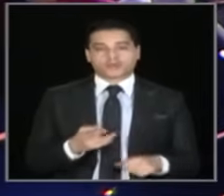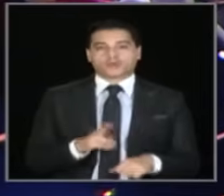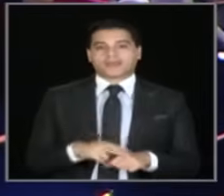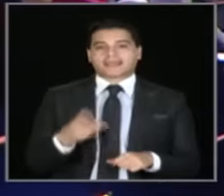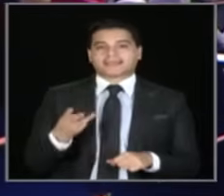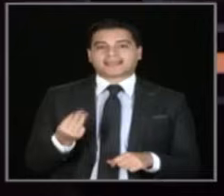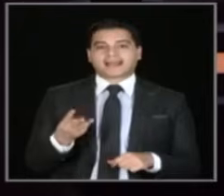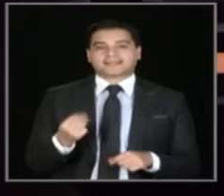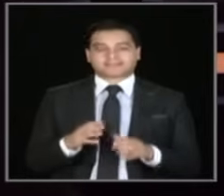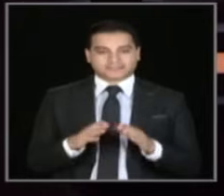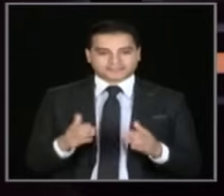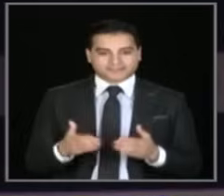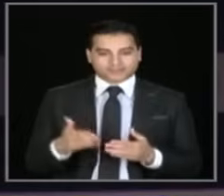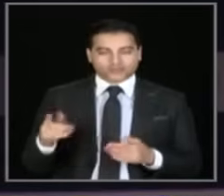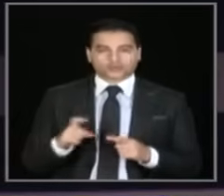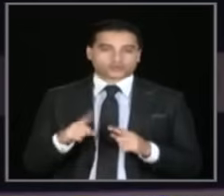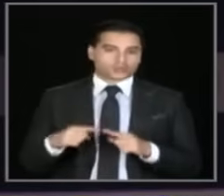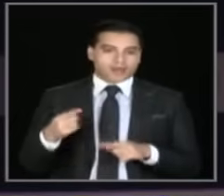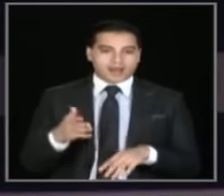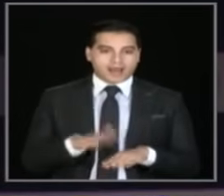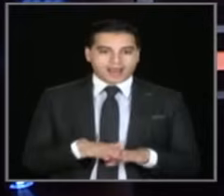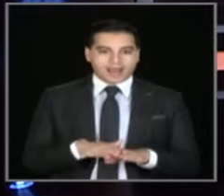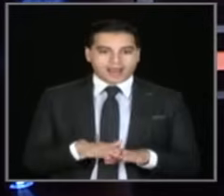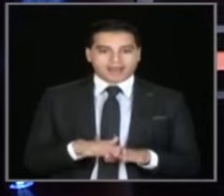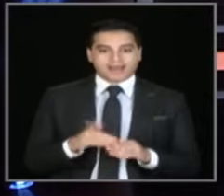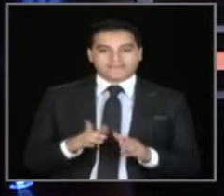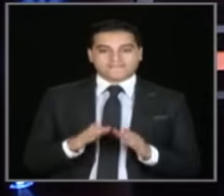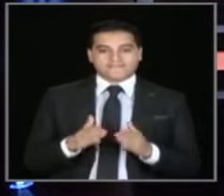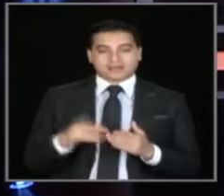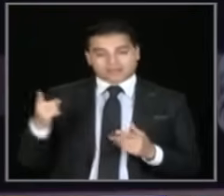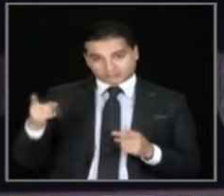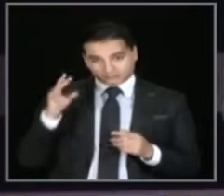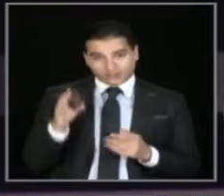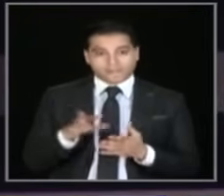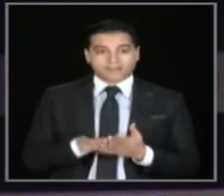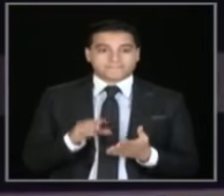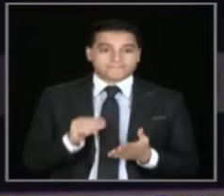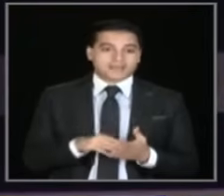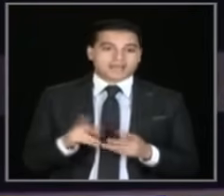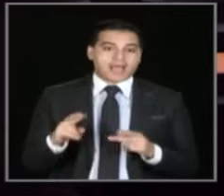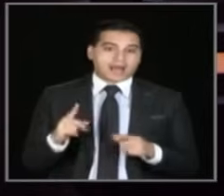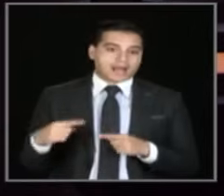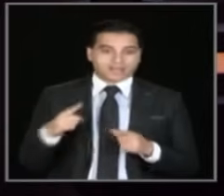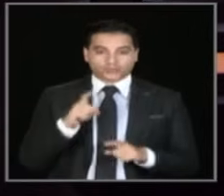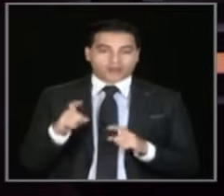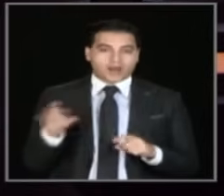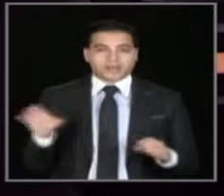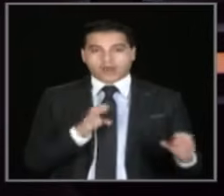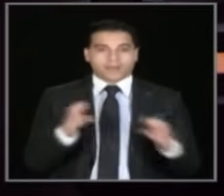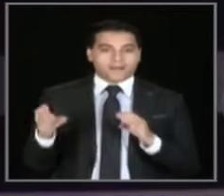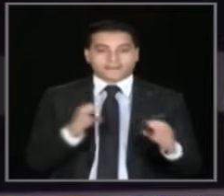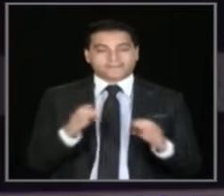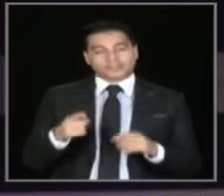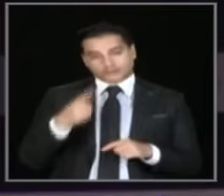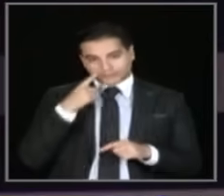30 تايجرز. السؤال اللي جاي سؤال أليكس. انتوا طبعا من بداية الحلقة بتجاوبوا أسئلة بعض بس،